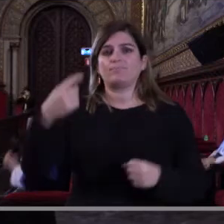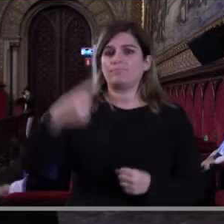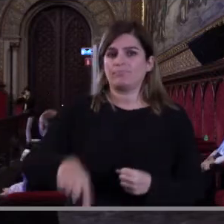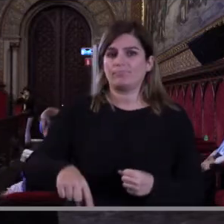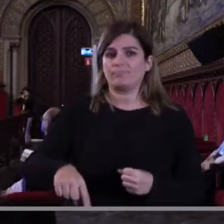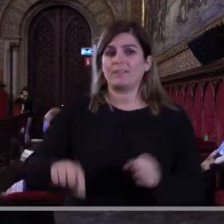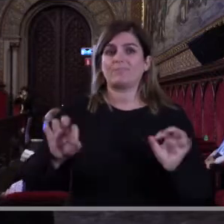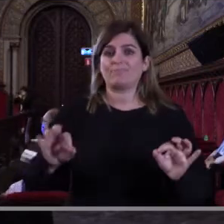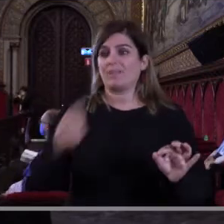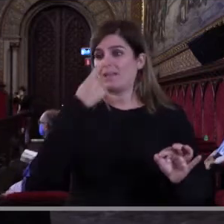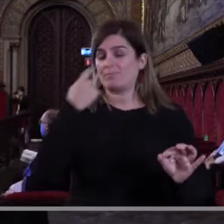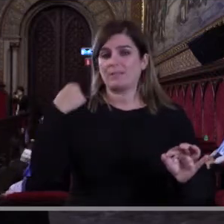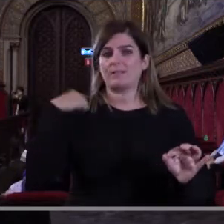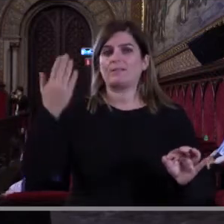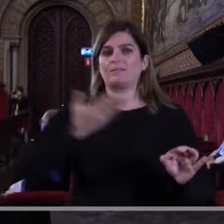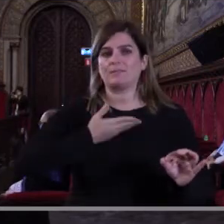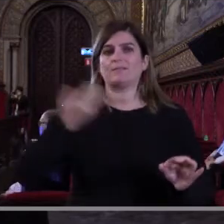condicionar l'acabament del curs